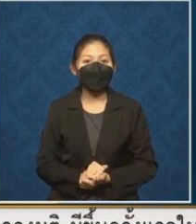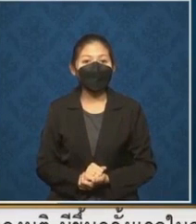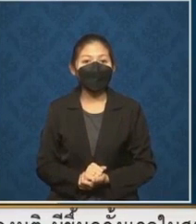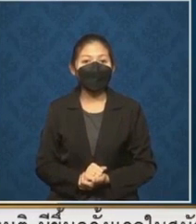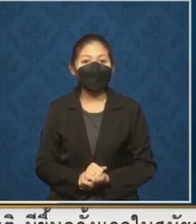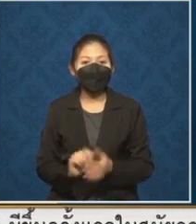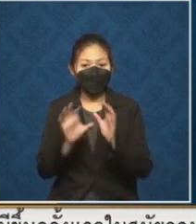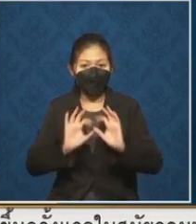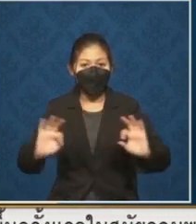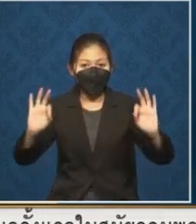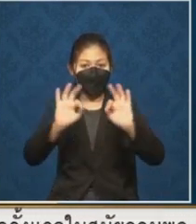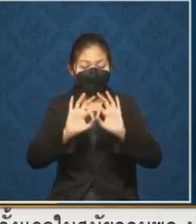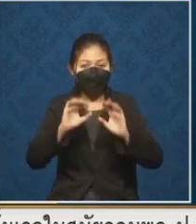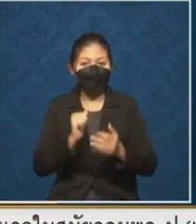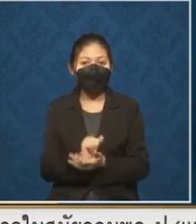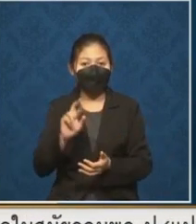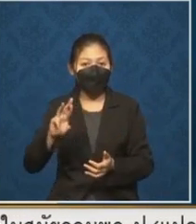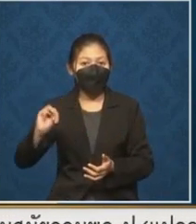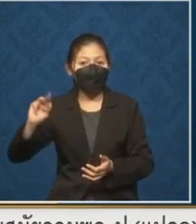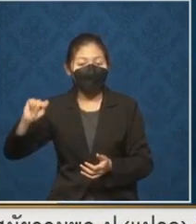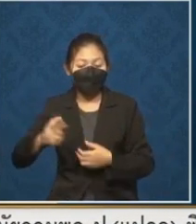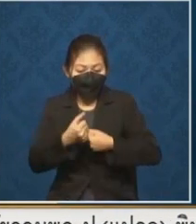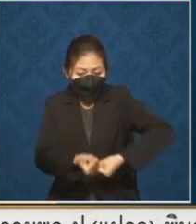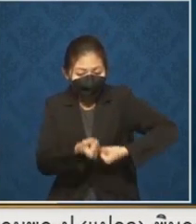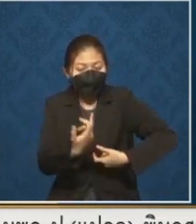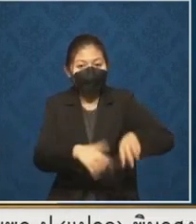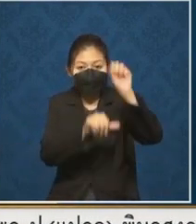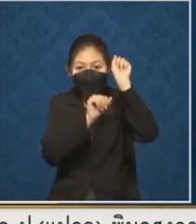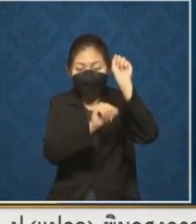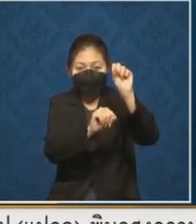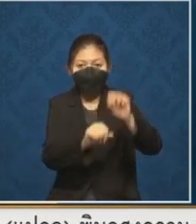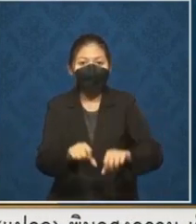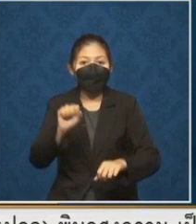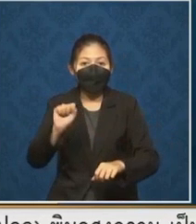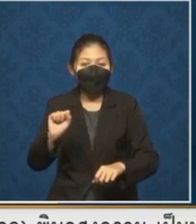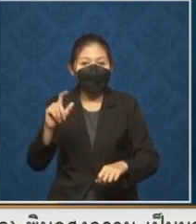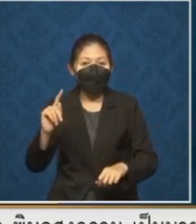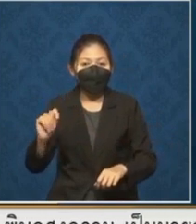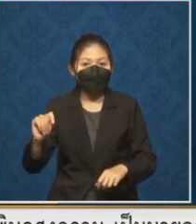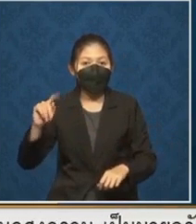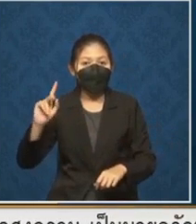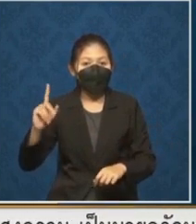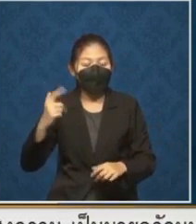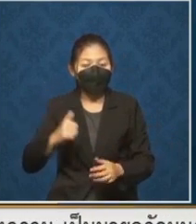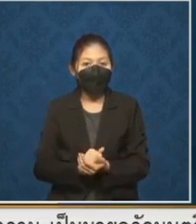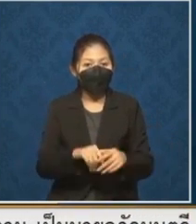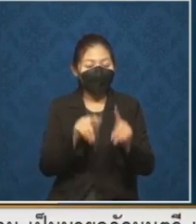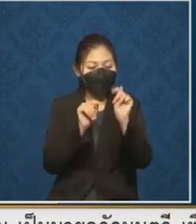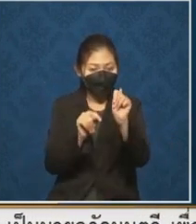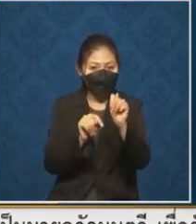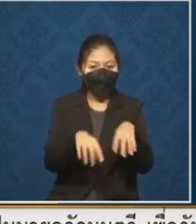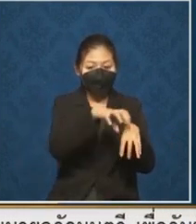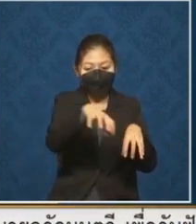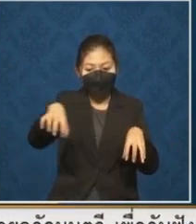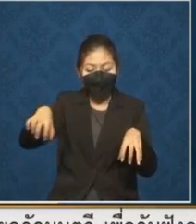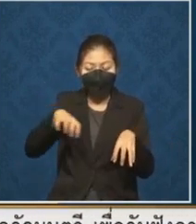ที่สำคญคล้ตีกระเศษครั วนนี้ท่านยงประกาศสอบกอร์ทับตำบนร้อยฝ่าตำบนที่เป็